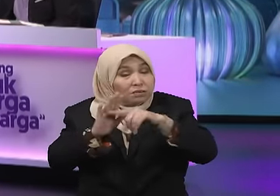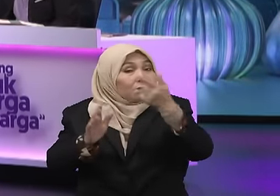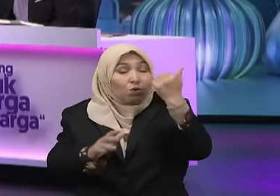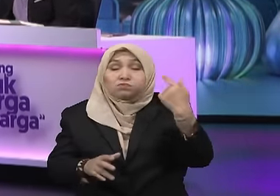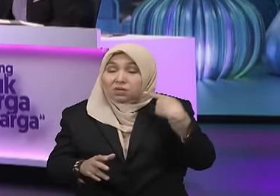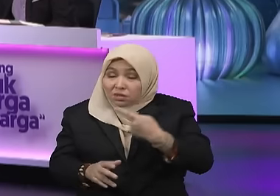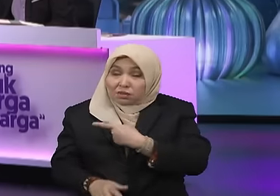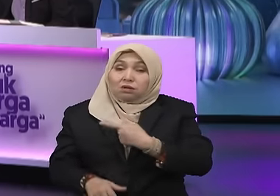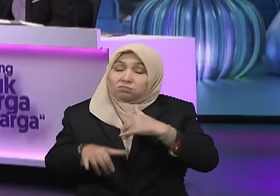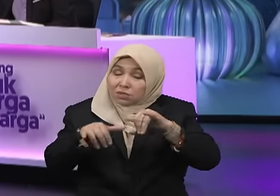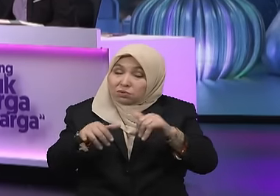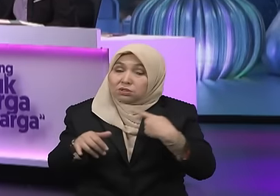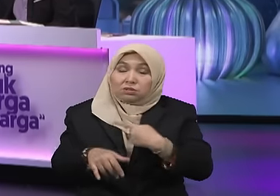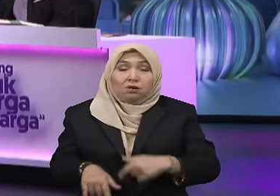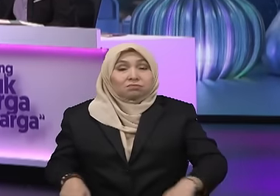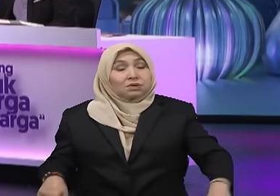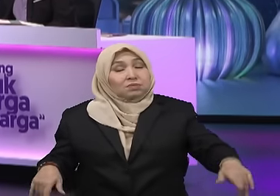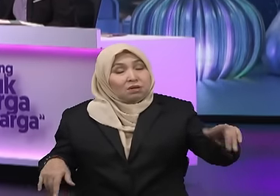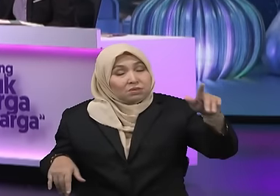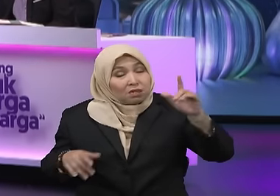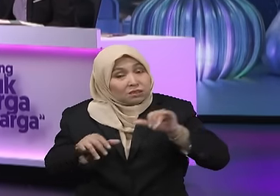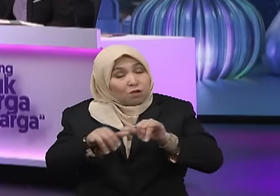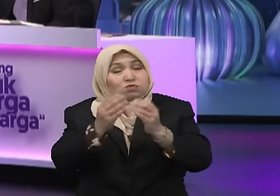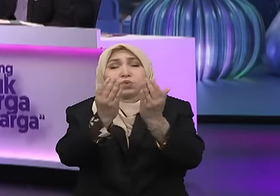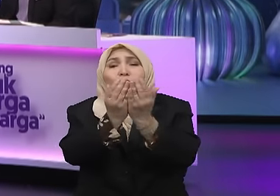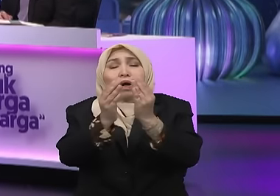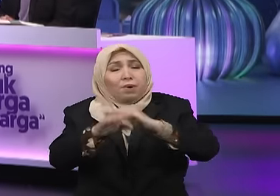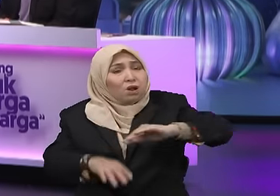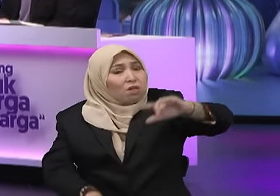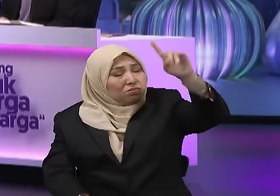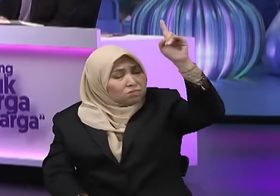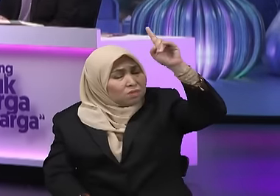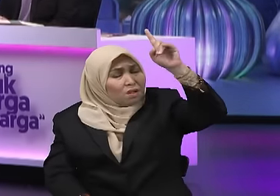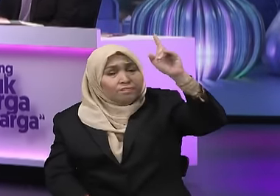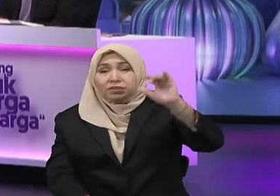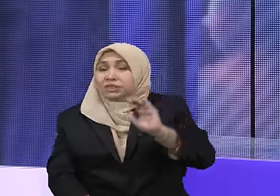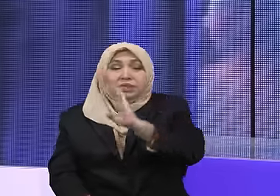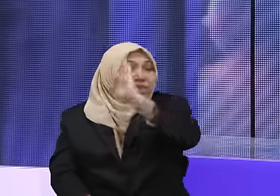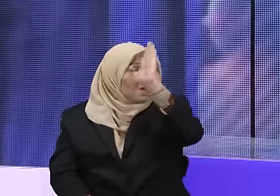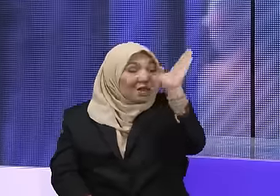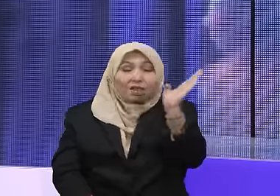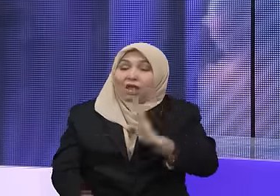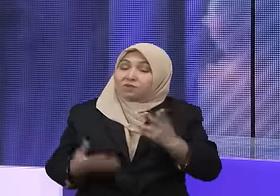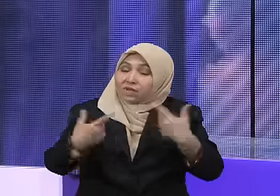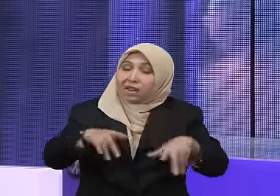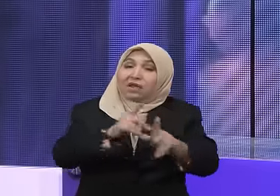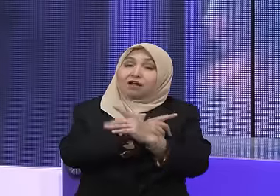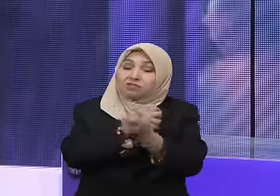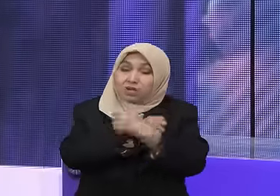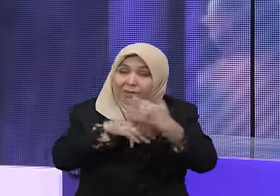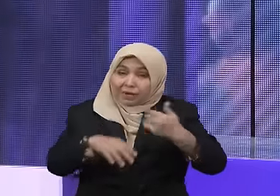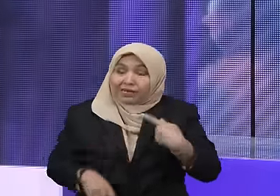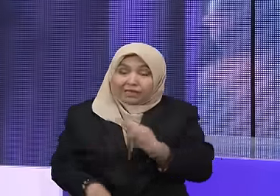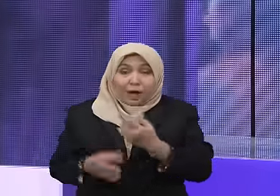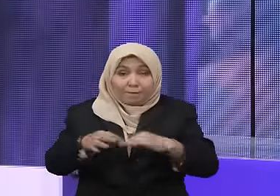kita terus kita mengangkat tangan ataupun kita terus berdoa kepada Allah. Allah tidak pernah hilang kasih sayang kepada kita.